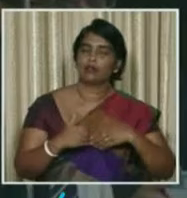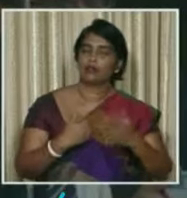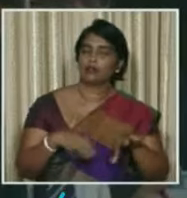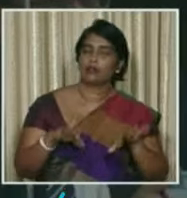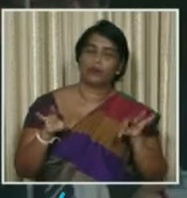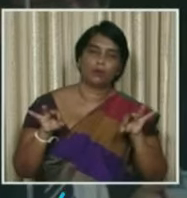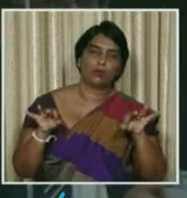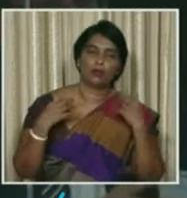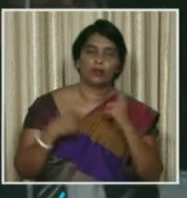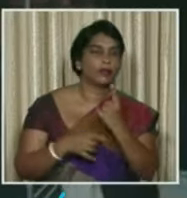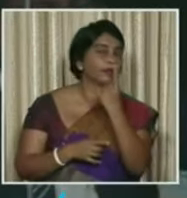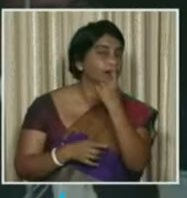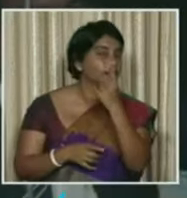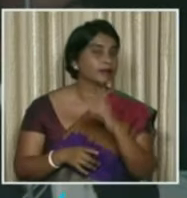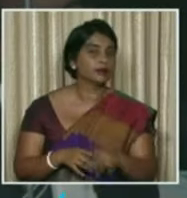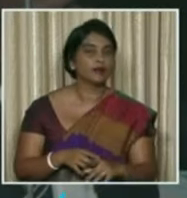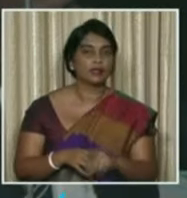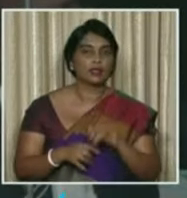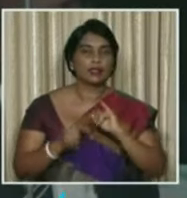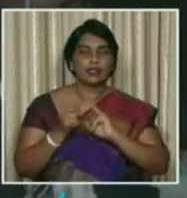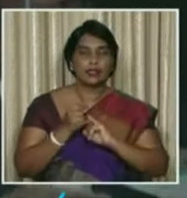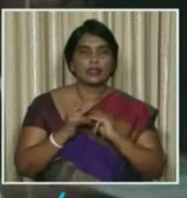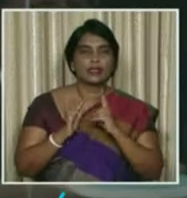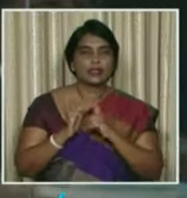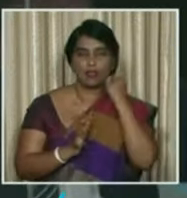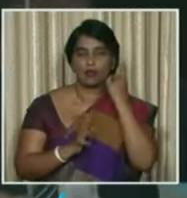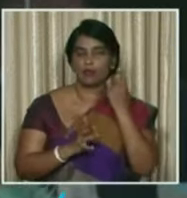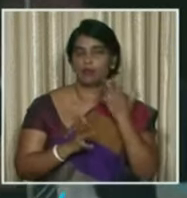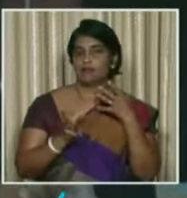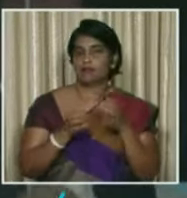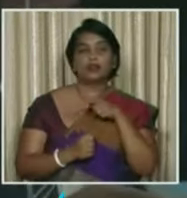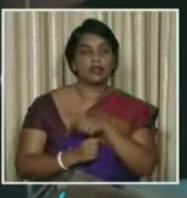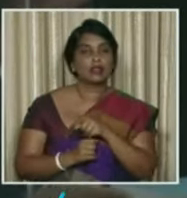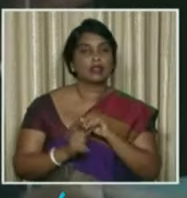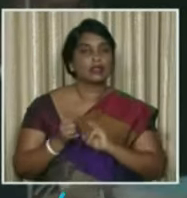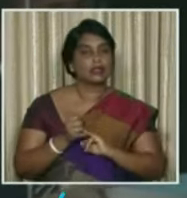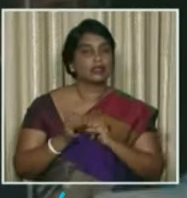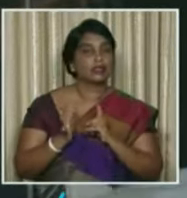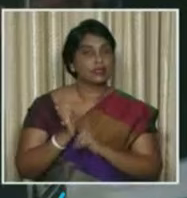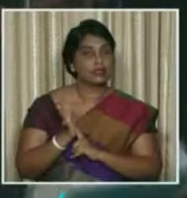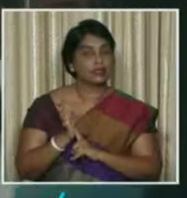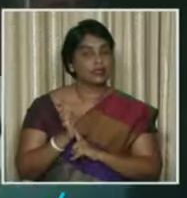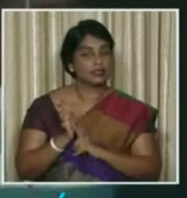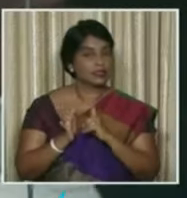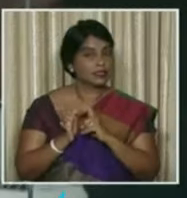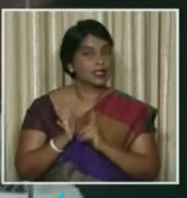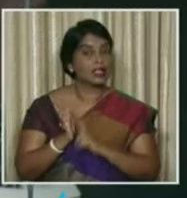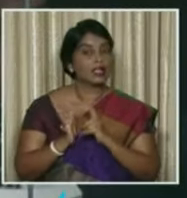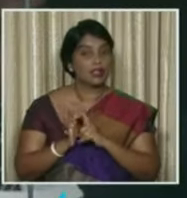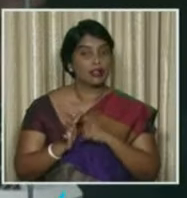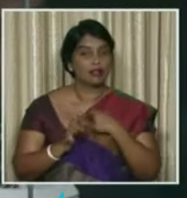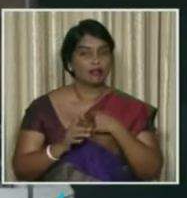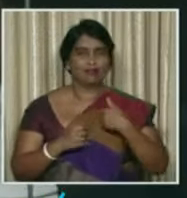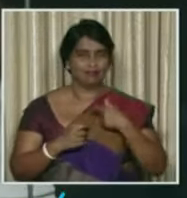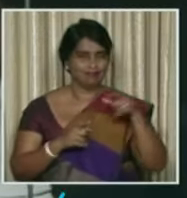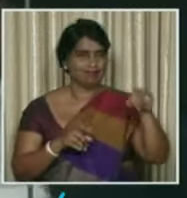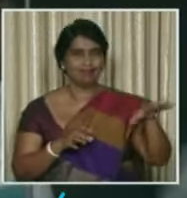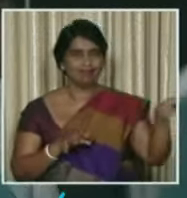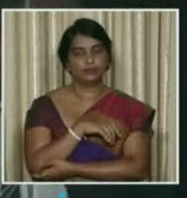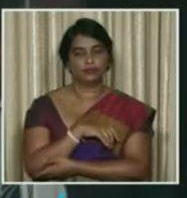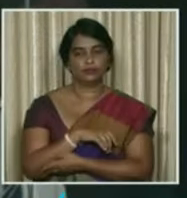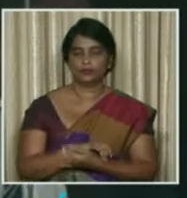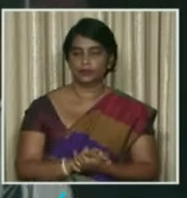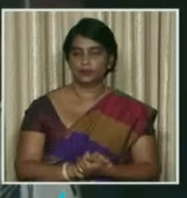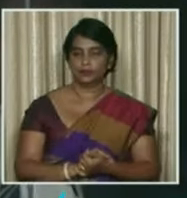පස්සේ. එකම දේ වෙලා තියෙන්නේ සැලේ කියලා පුද්ගලයේ බුද්ධ්‍යංශය බාර අරන් තියෙනවා. සැලේ කියන්නේ මම යුද්ධ කරන කාලේ බුද්ධ්‍යංශය මම පැත්තක තියලා තිබුණ